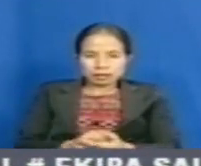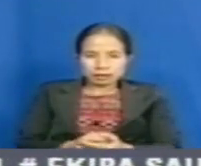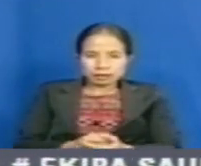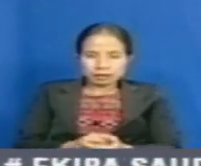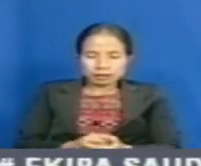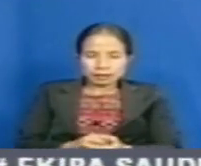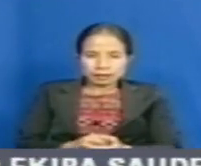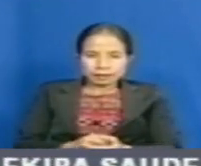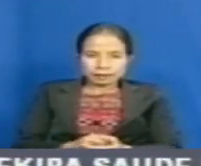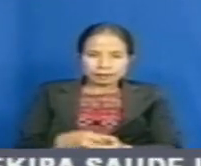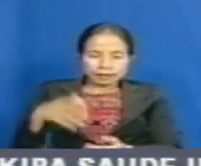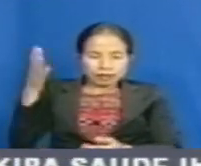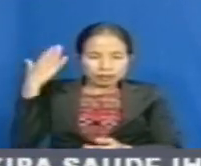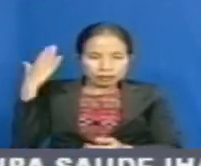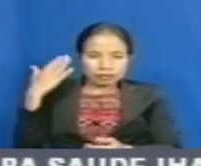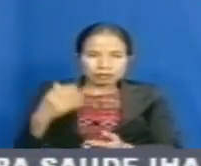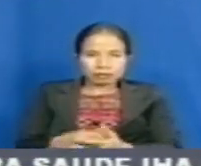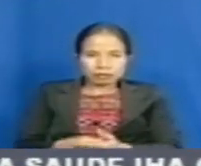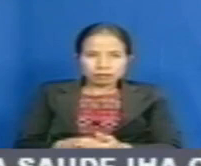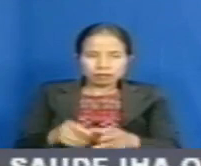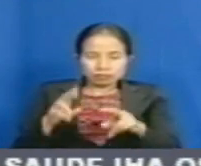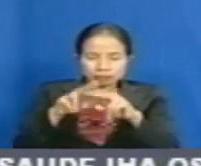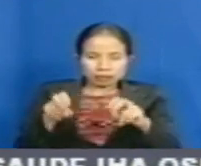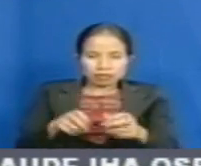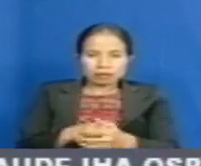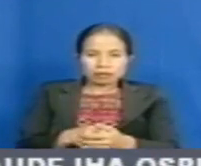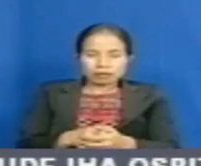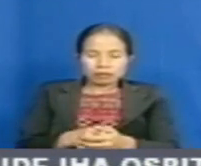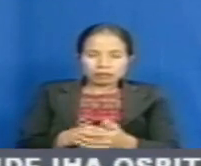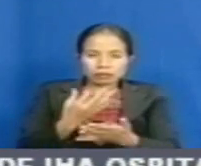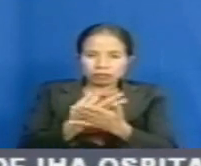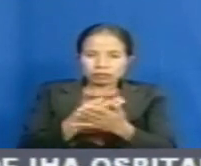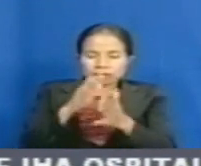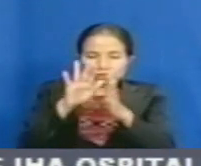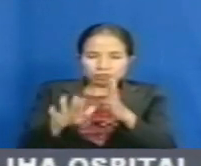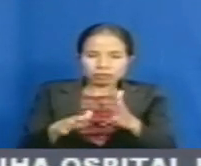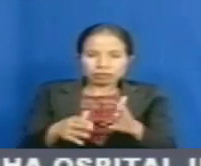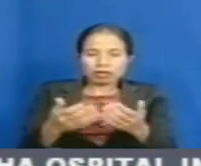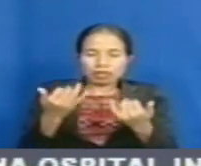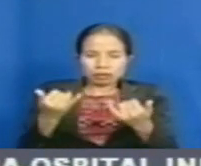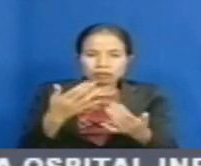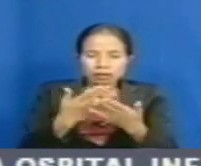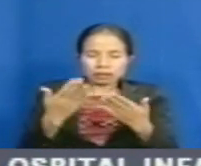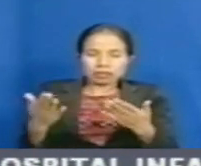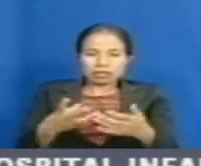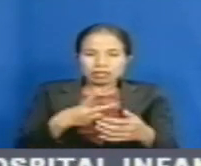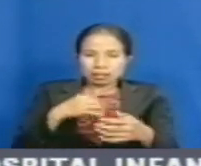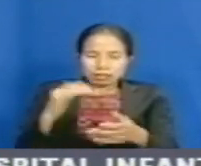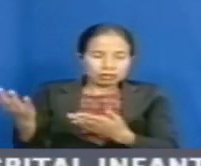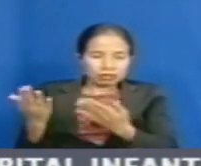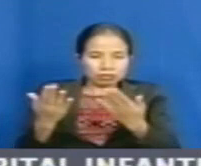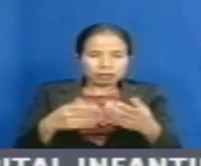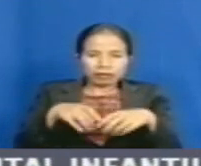Manutolun be ulukan ako be folin kan tu pasagwar na kan sa sang na war kan hidil kan karo. Sira